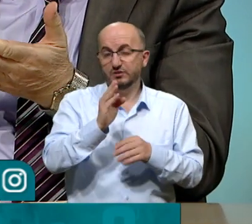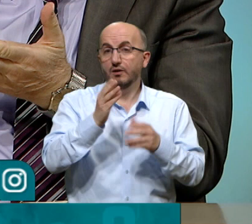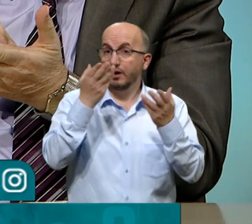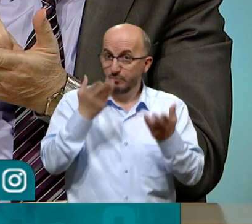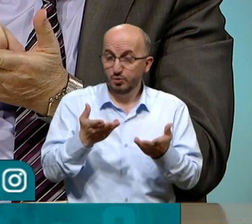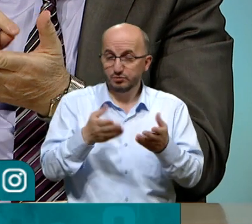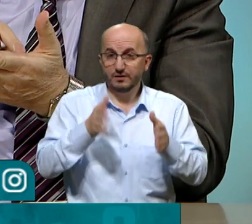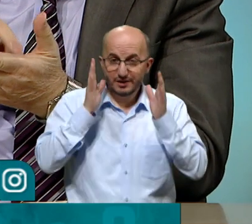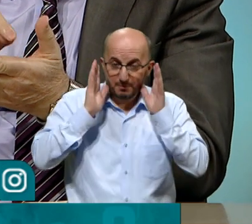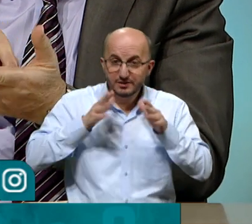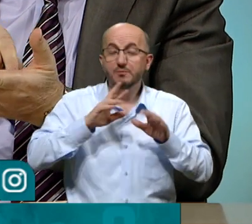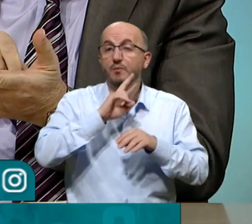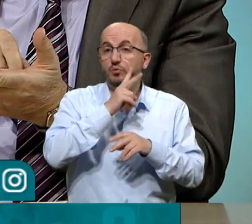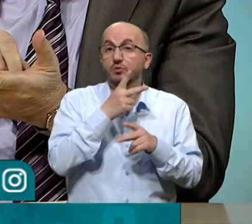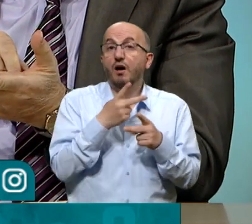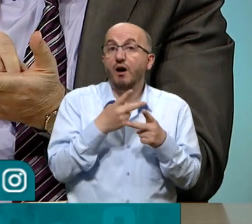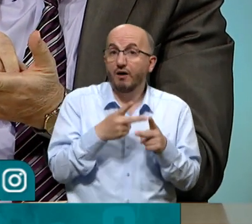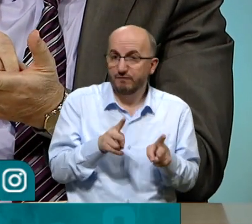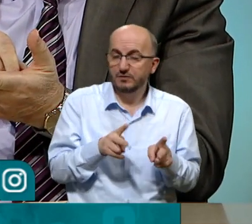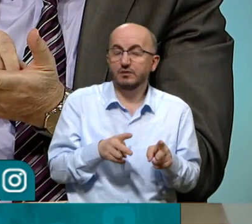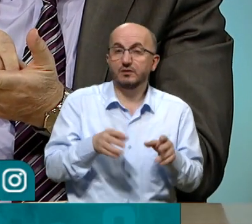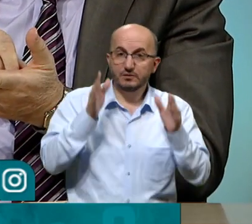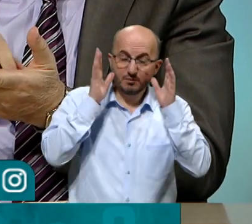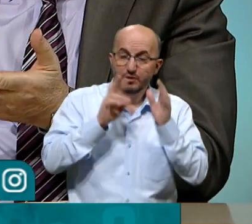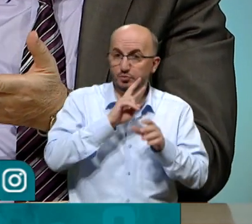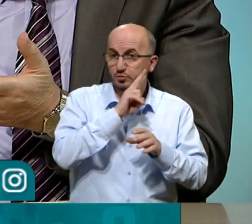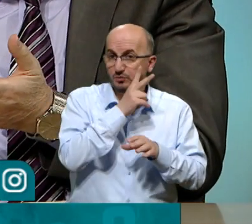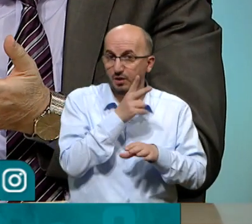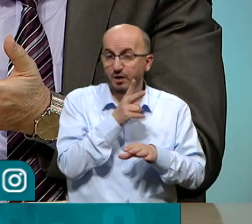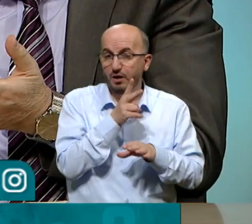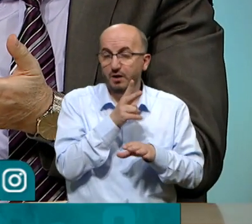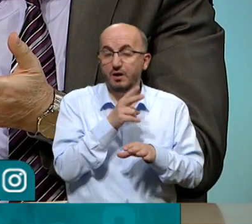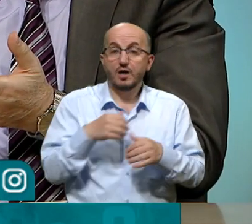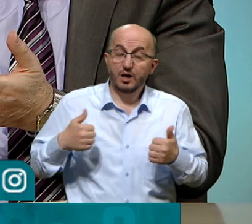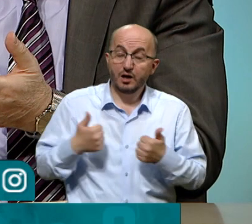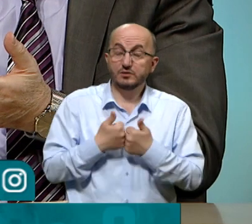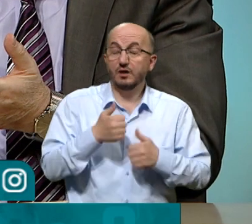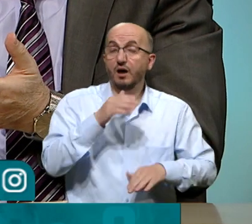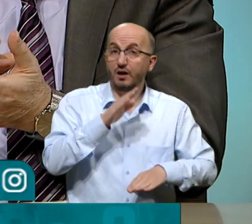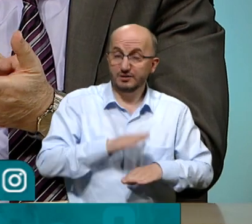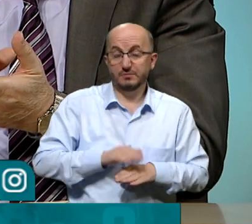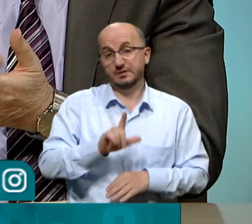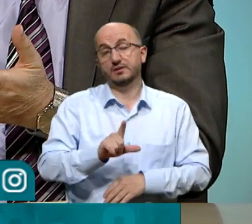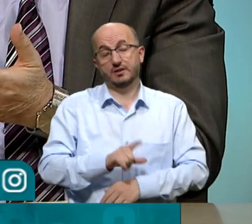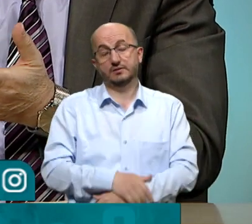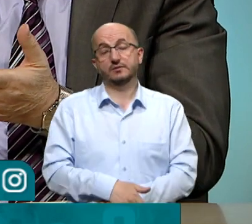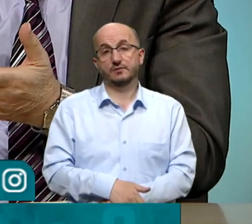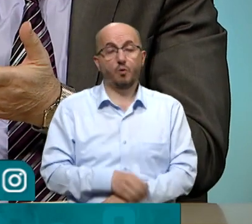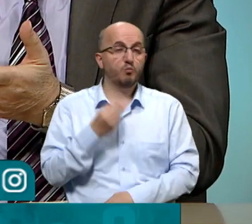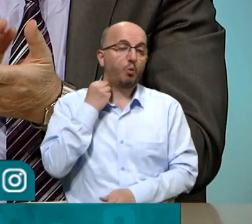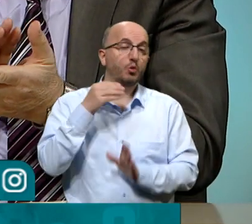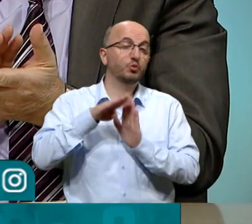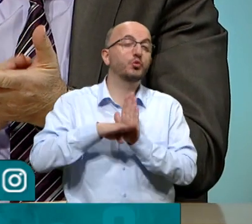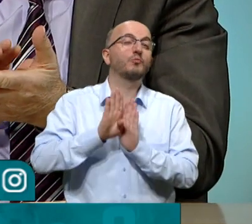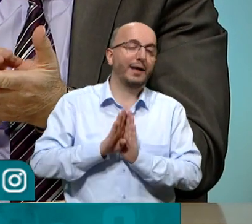kılmamak günah hafif Peki namaz günahı durur mu TL o namazı kaza etmeden ödememiz lazım boş düşmez